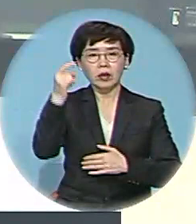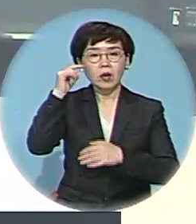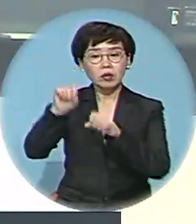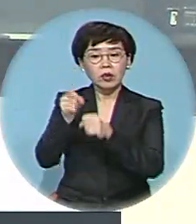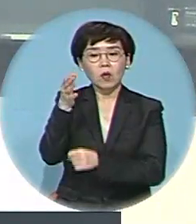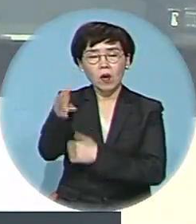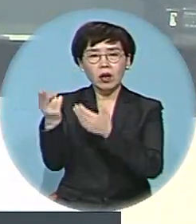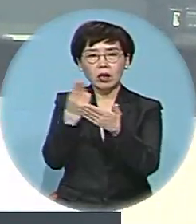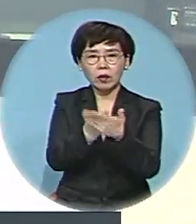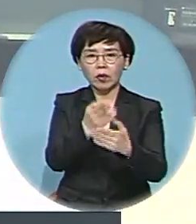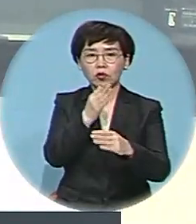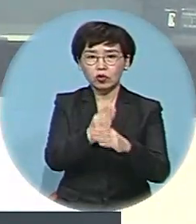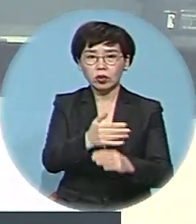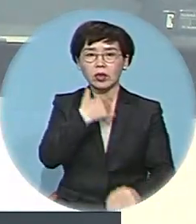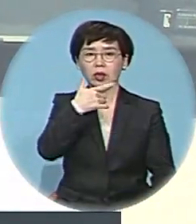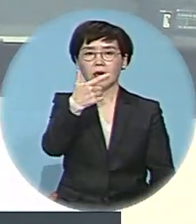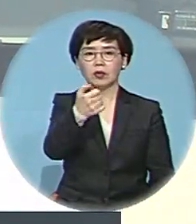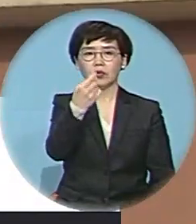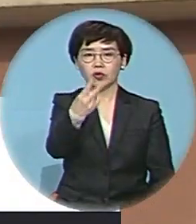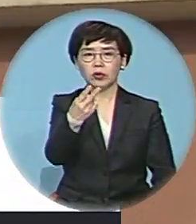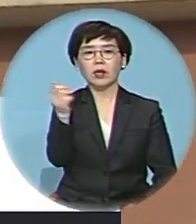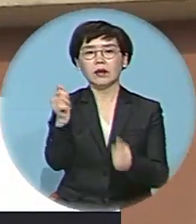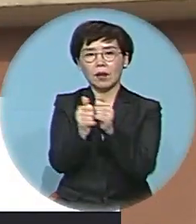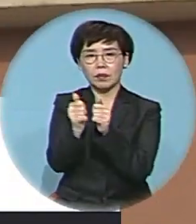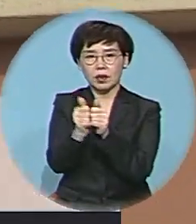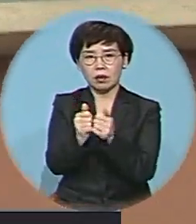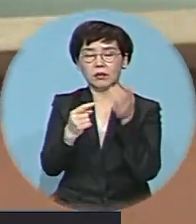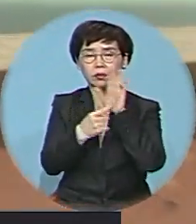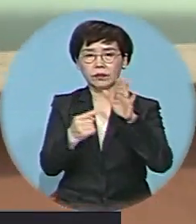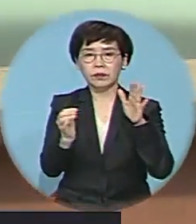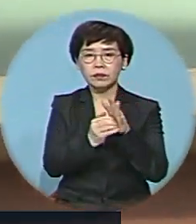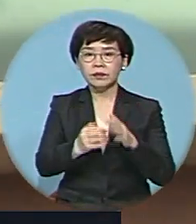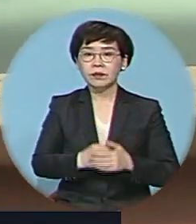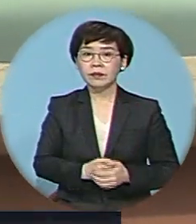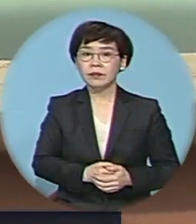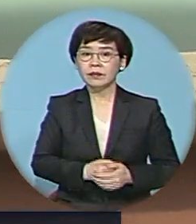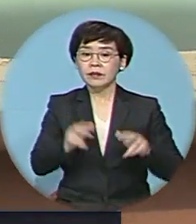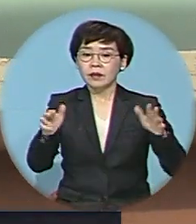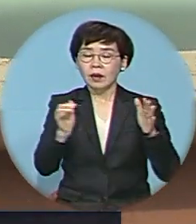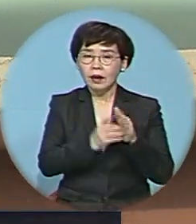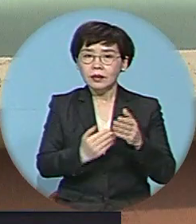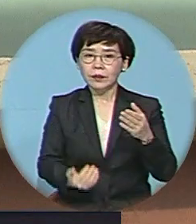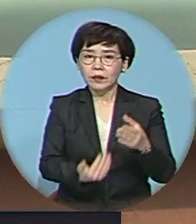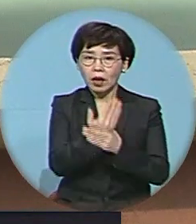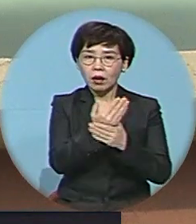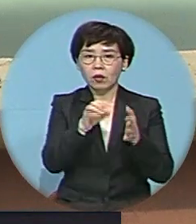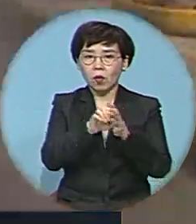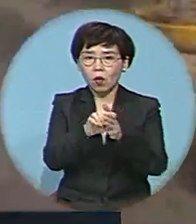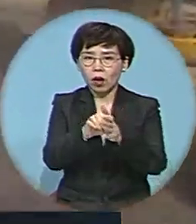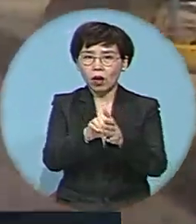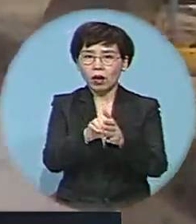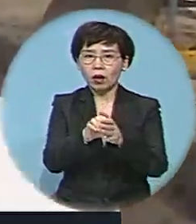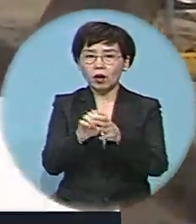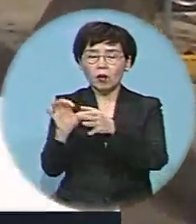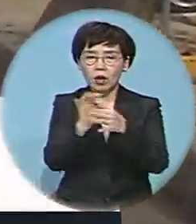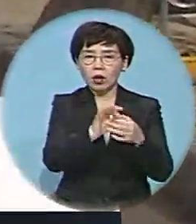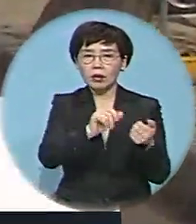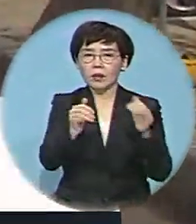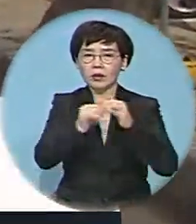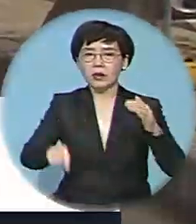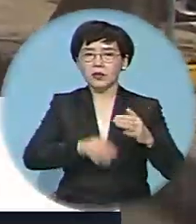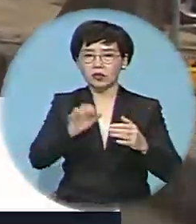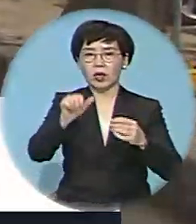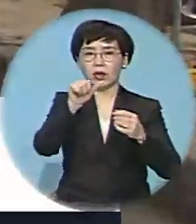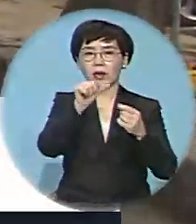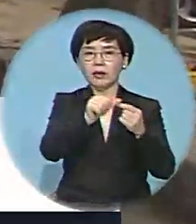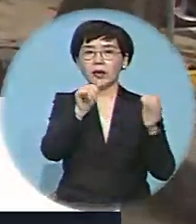있던 62살 남성이라고 질병관리본부는 밝혔습니다. 지금까지 발생한 코로나19 관련 사망자 가운데